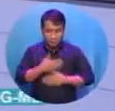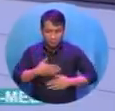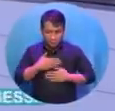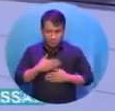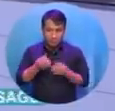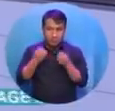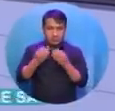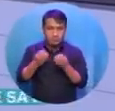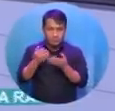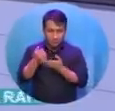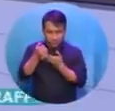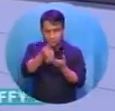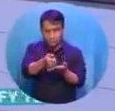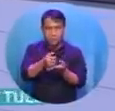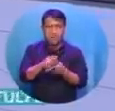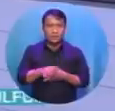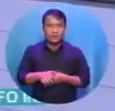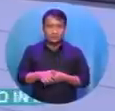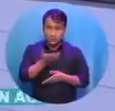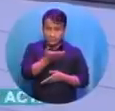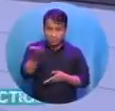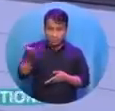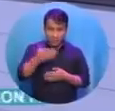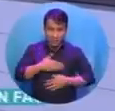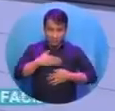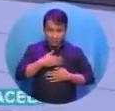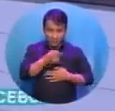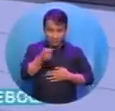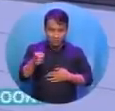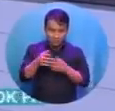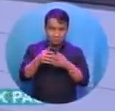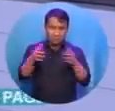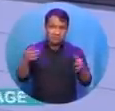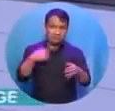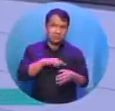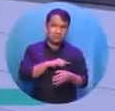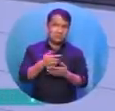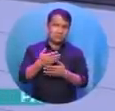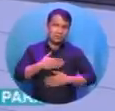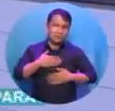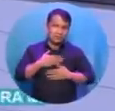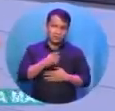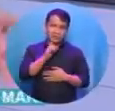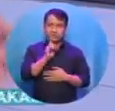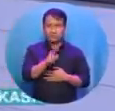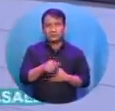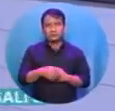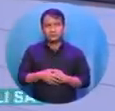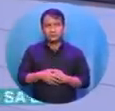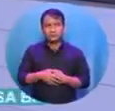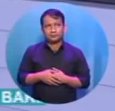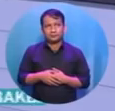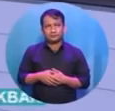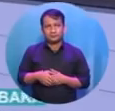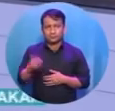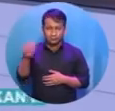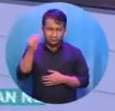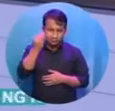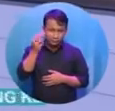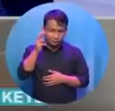marami natutulungan. Happy kayo, mas happy po kami sa totoo lang. O, diba? Chang